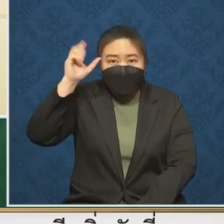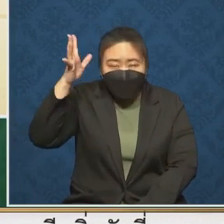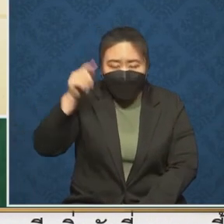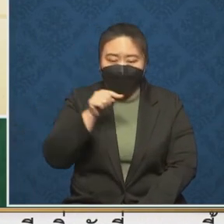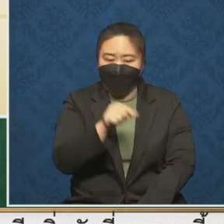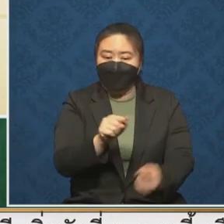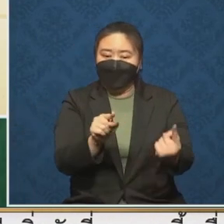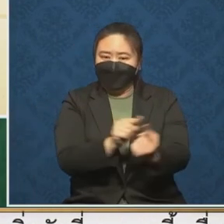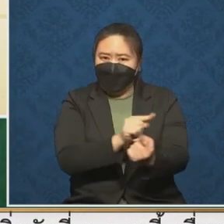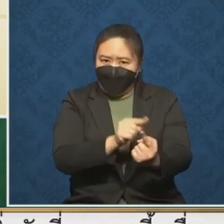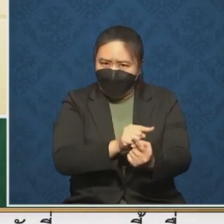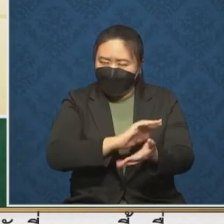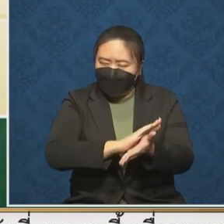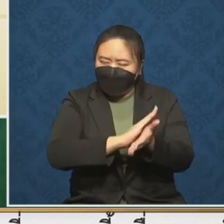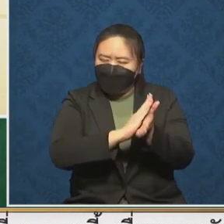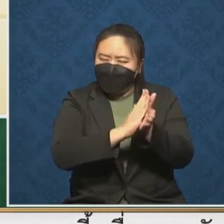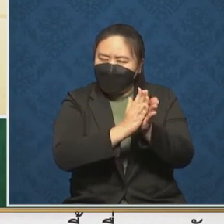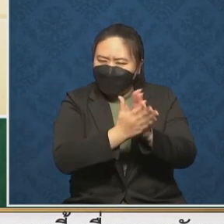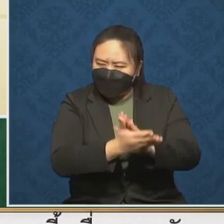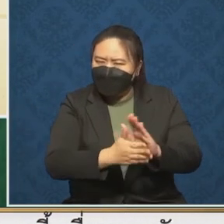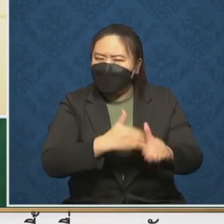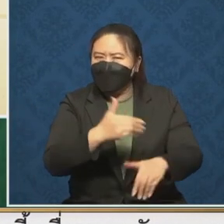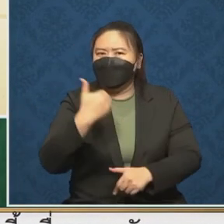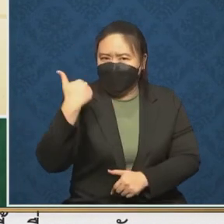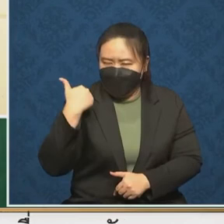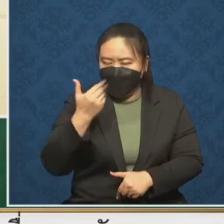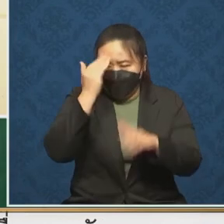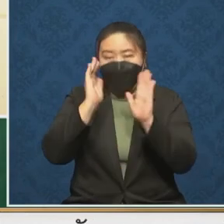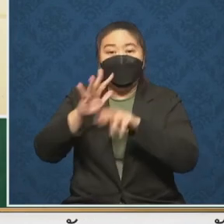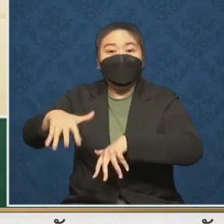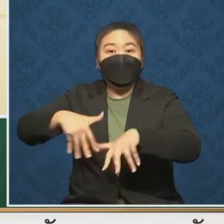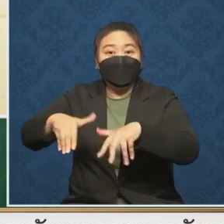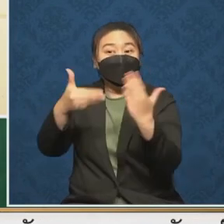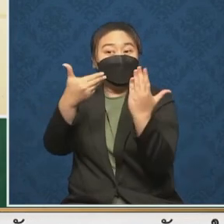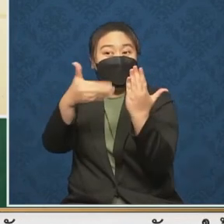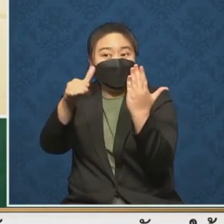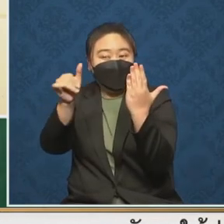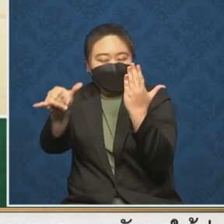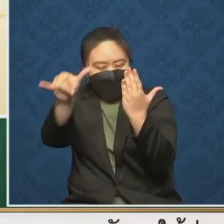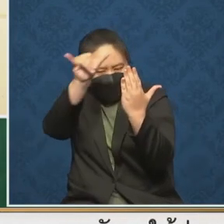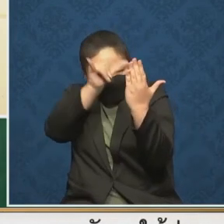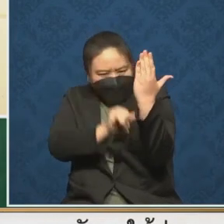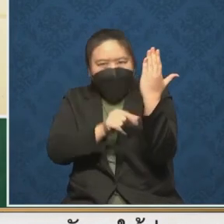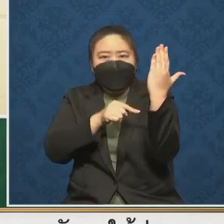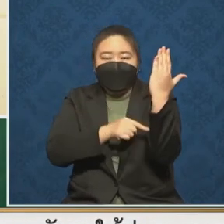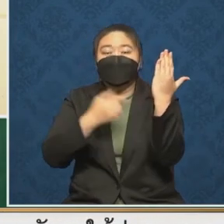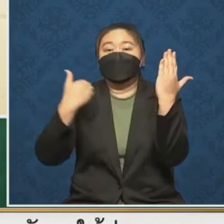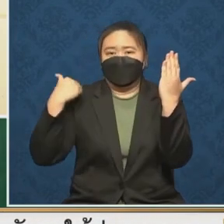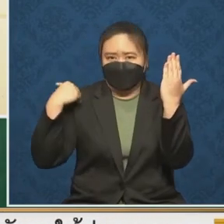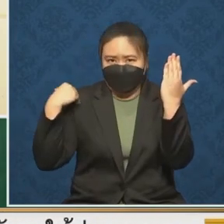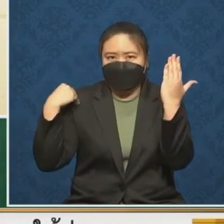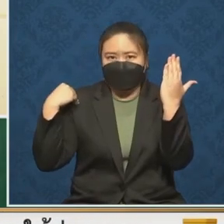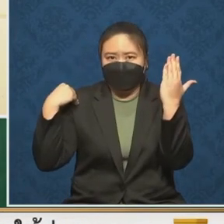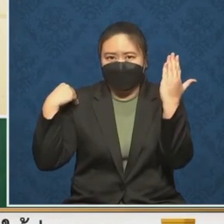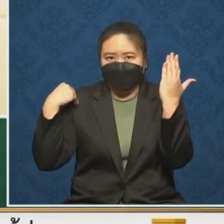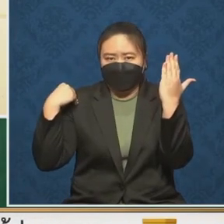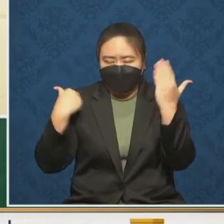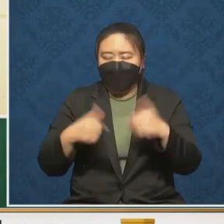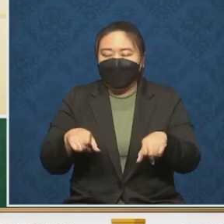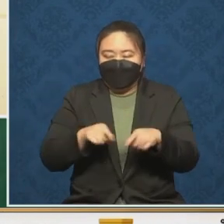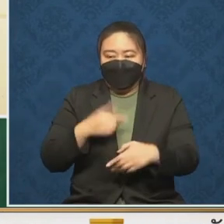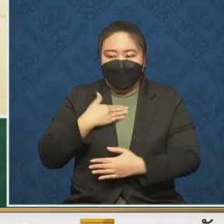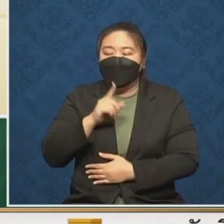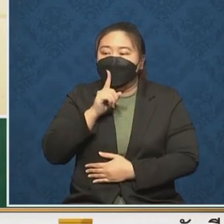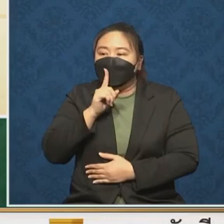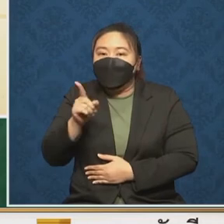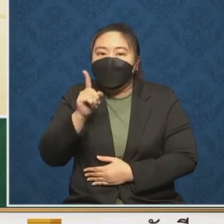นอีสานหรือคนในภาคอื่นๆไปอยู่ลักษณะเช่นนี้เป็นต้นคือผมไม่มีอะไรที่จะไปตำหนิท่านนะฮะท่